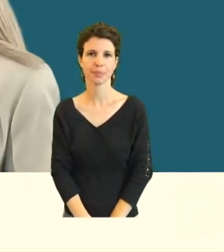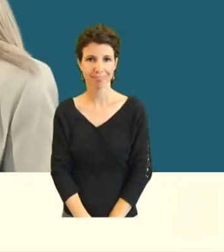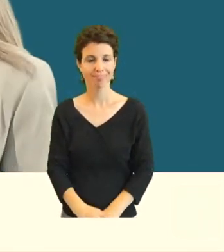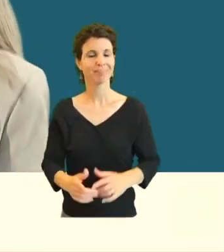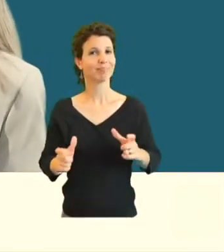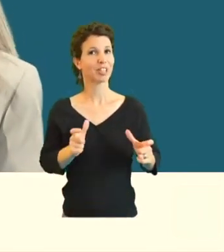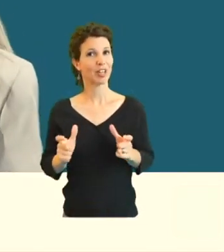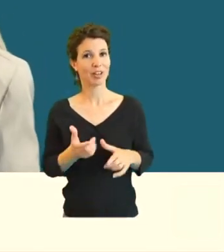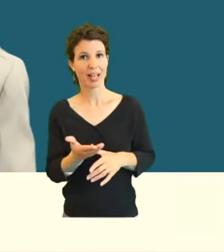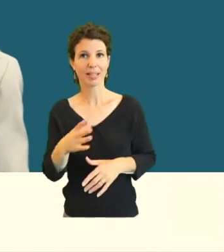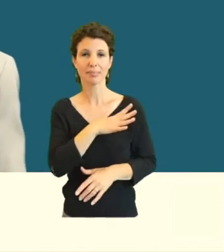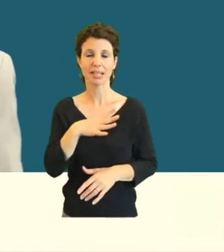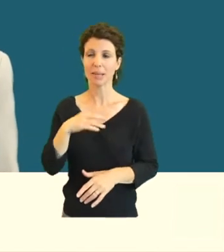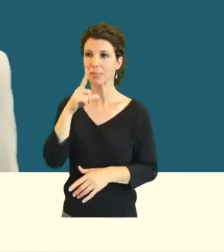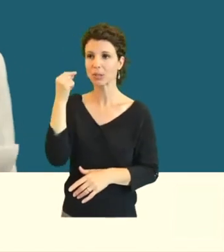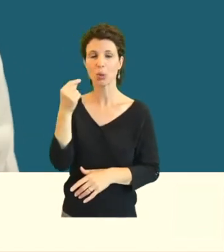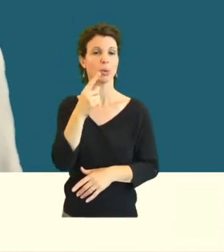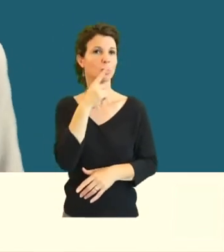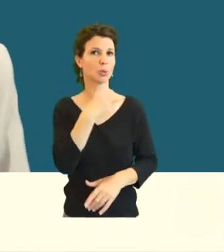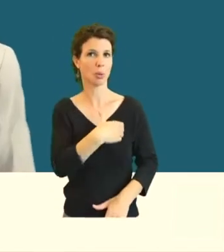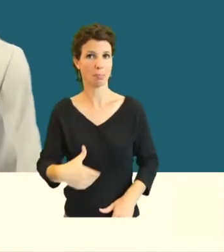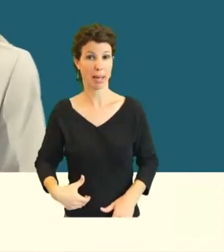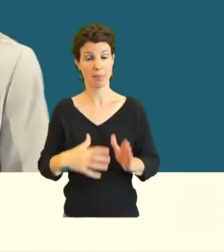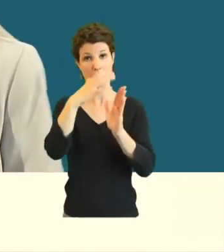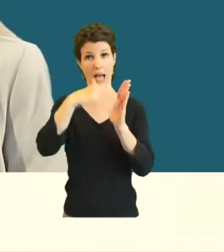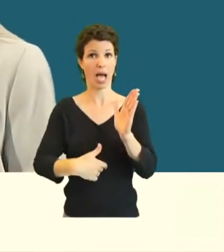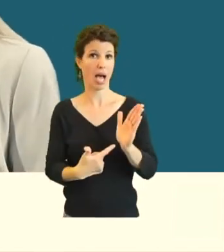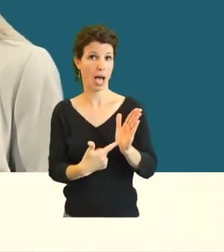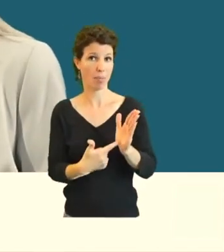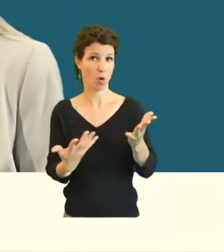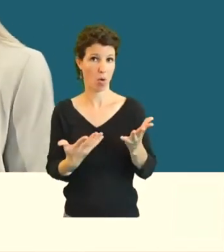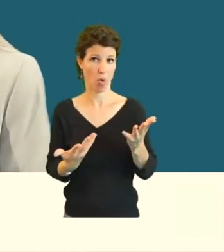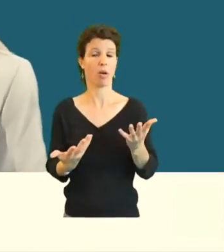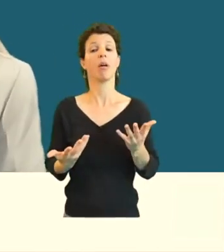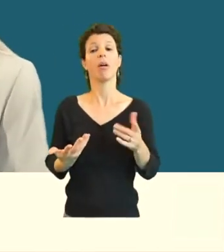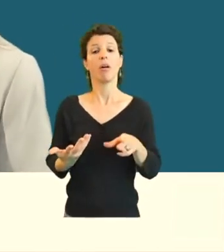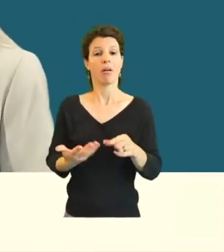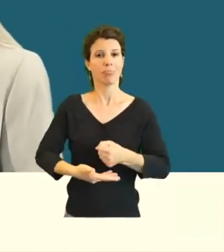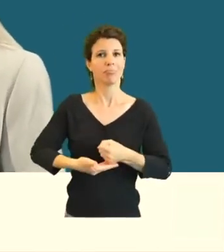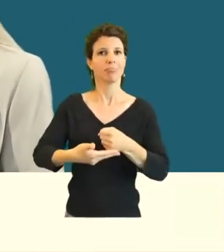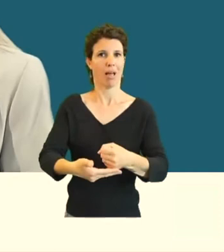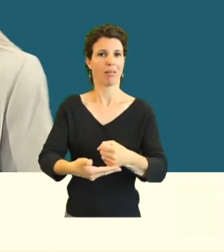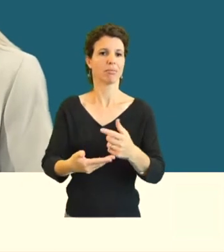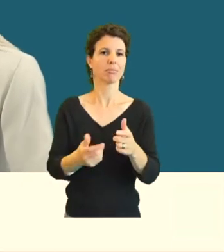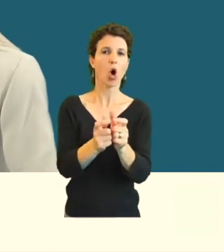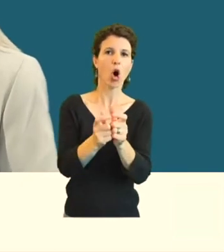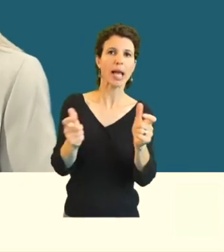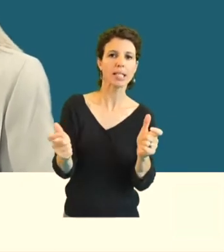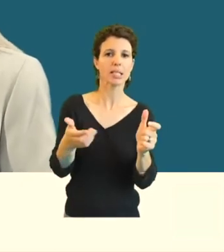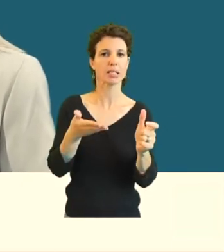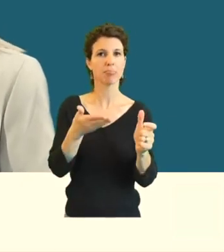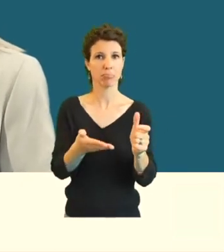Mes chers collègues, mesdames et messieurs, monsieur le maire, donc ce rapport concerne donc l'attribution de subventions en nature pour des organismes